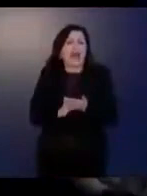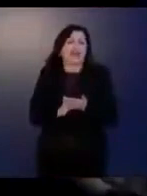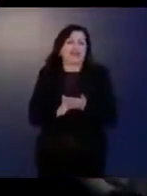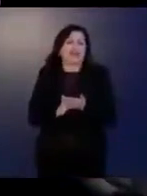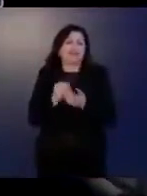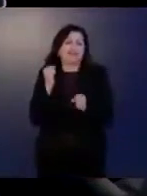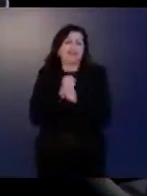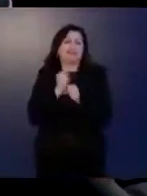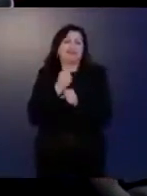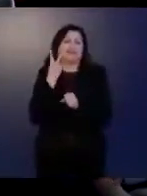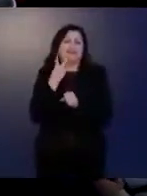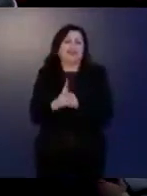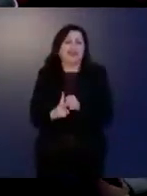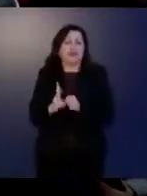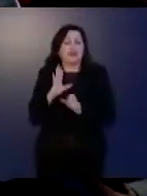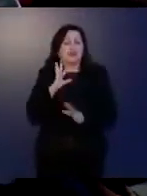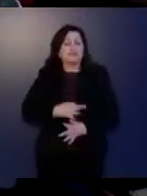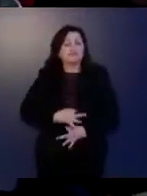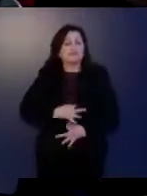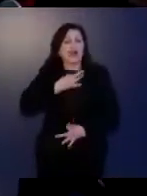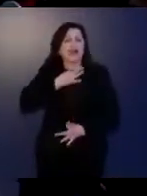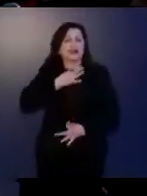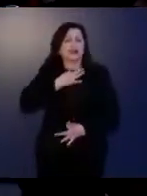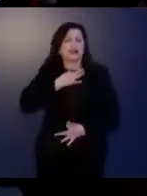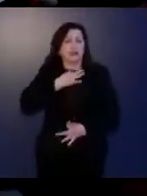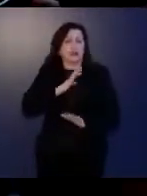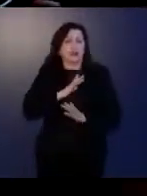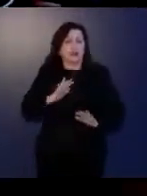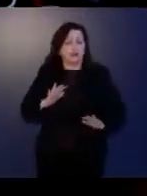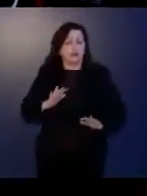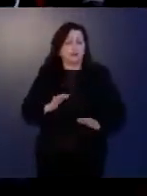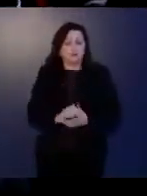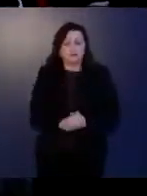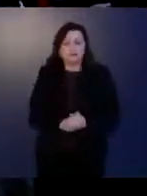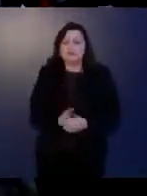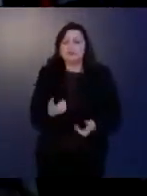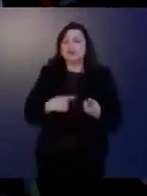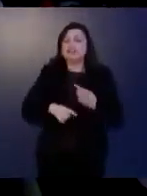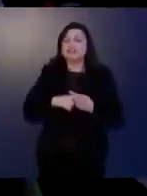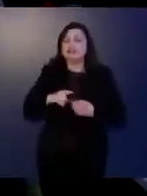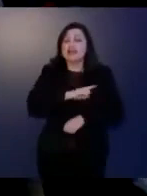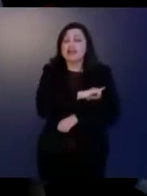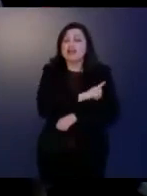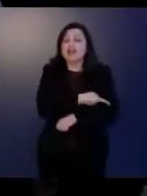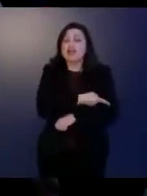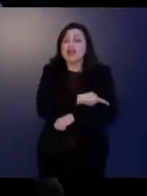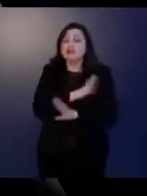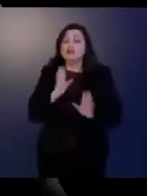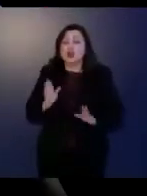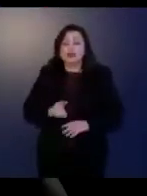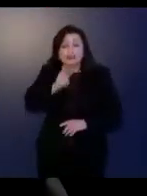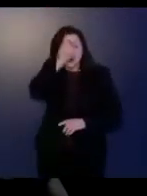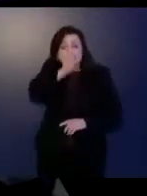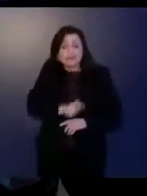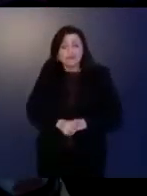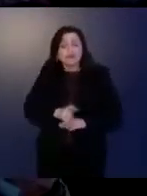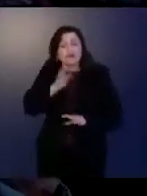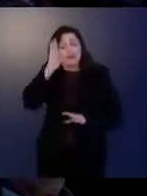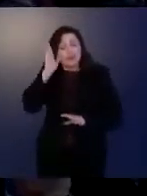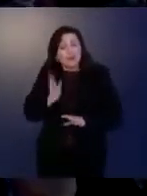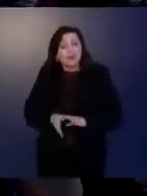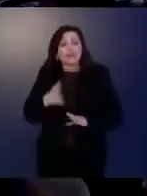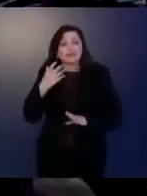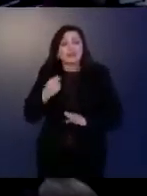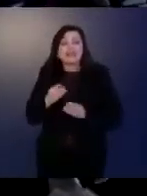κάτω από καθεστώς αξιοπρεπούς διαβίωσης και τη δυνατότητα να μπορέσει να υπάρξει ένα καλύτερο